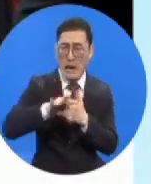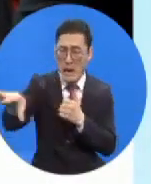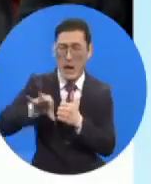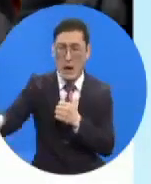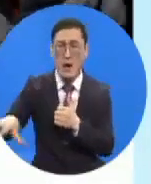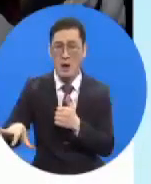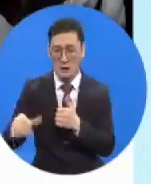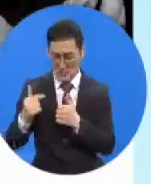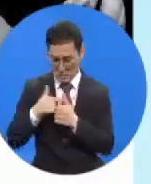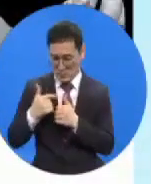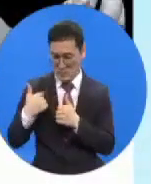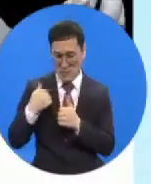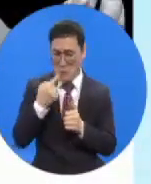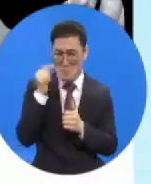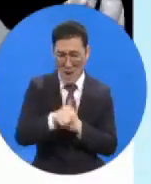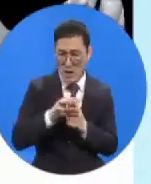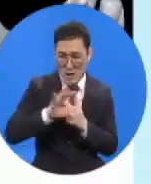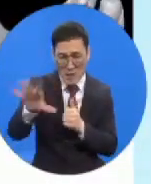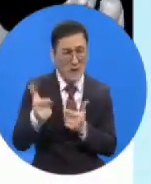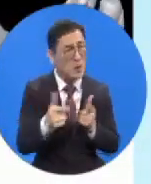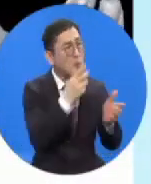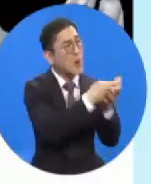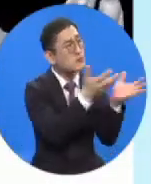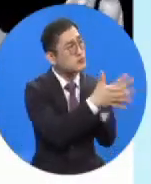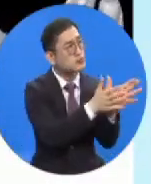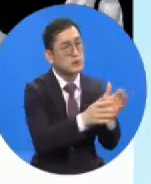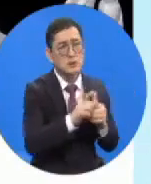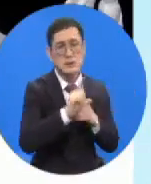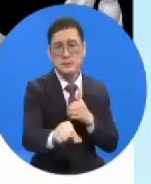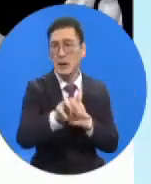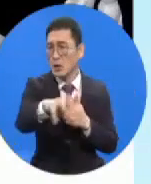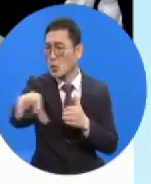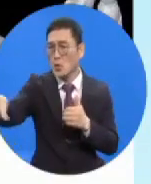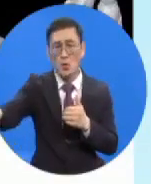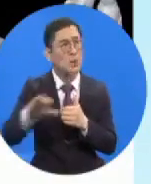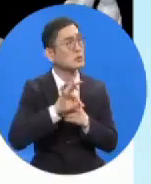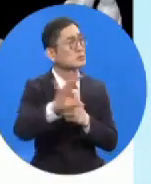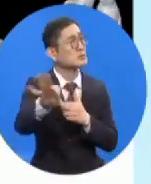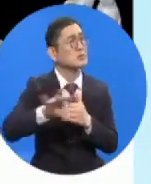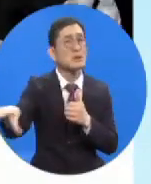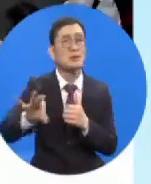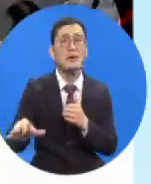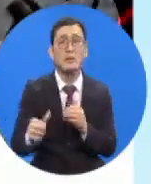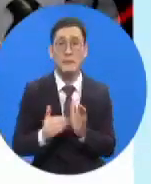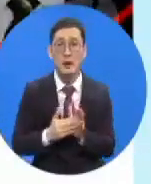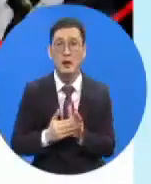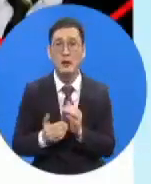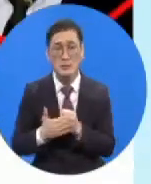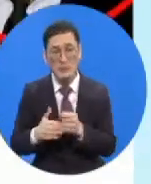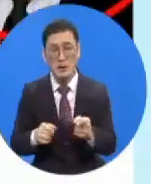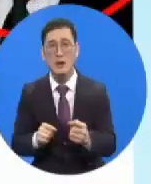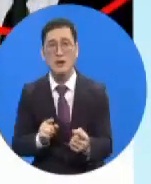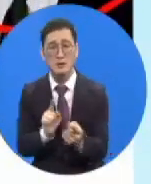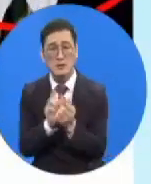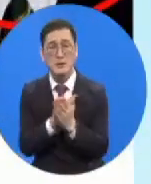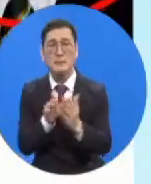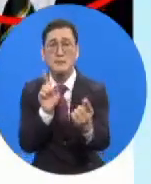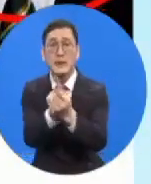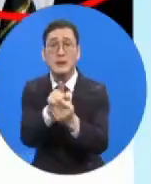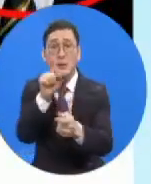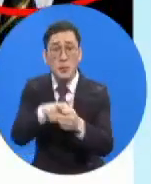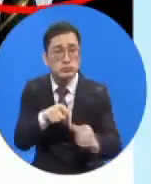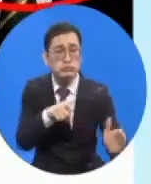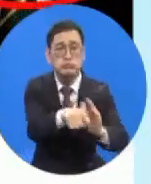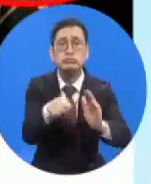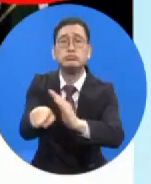총장이 아니라 지금의 법무부란 말이에요. 근데 하필 이분들이 대전에 많이 모여 있어요. 근데 그 순회를 계속 하다 보니까는 이번